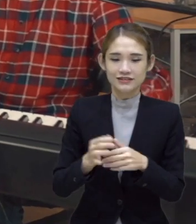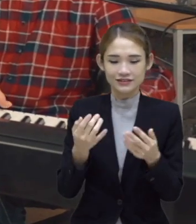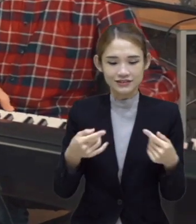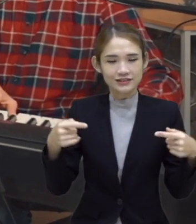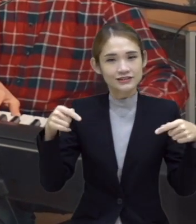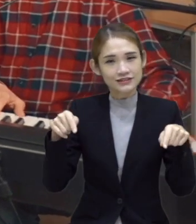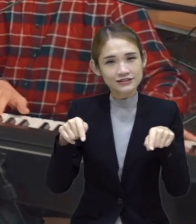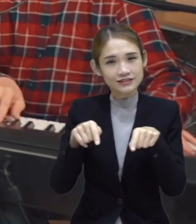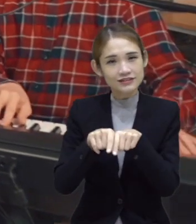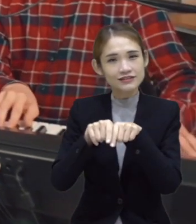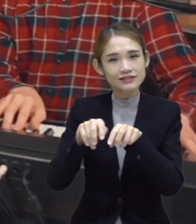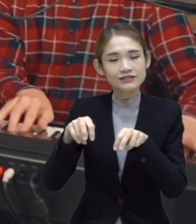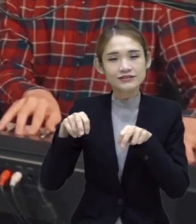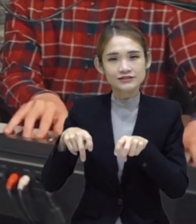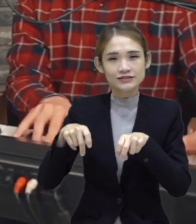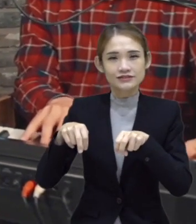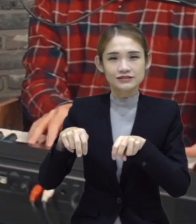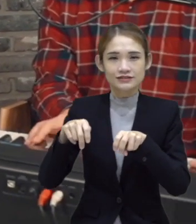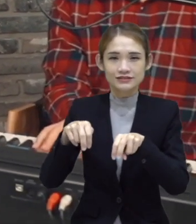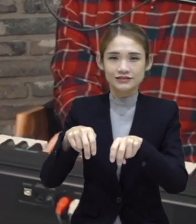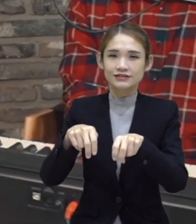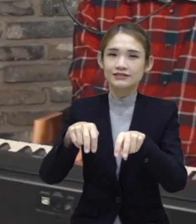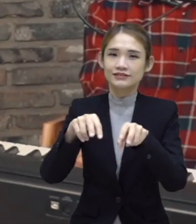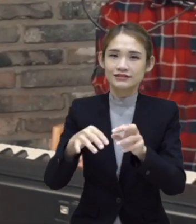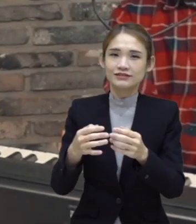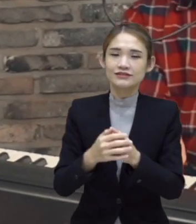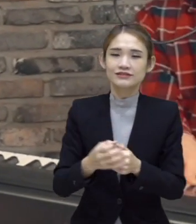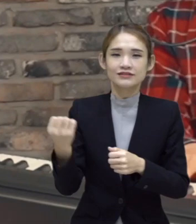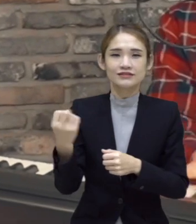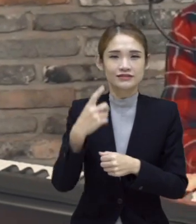함께 걷는 이 길 다시